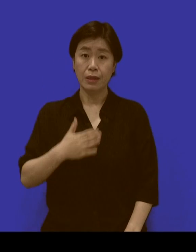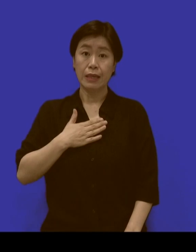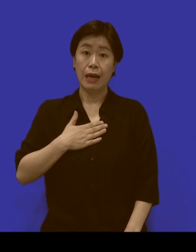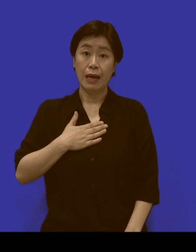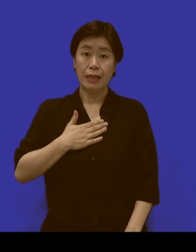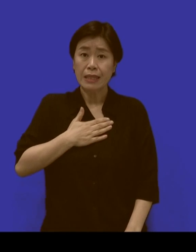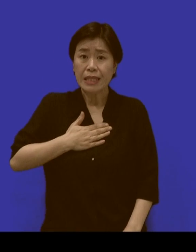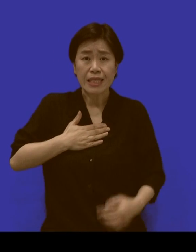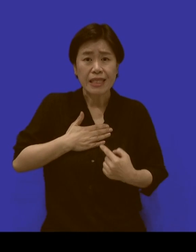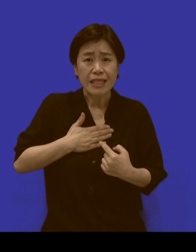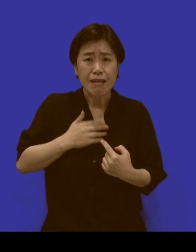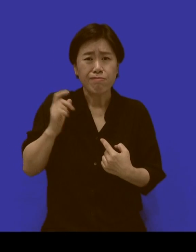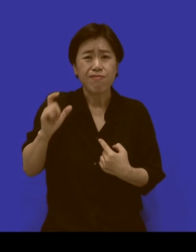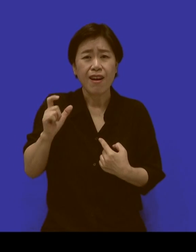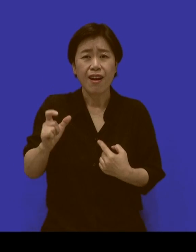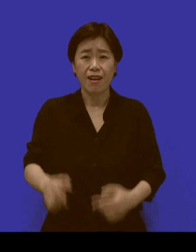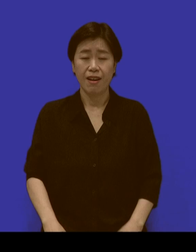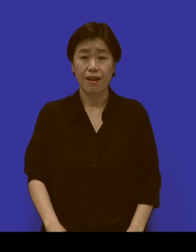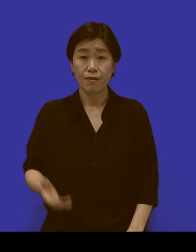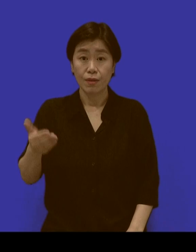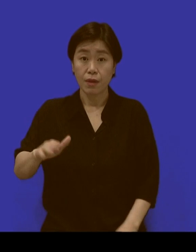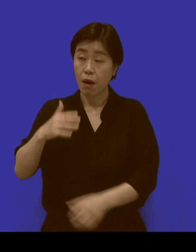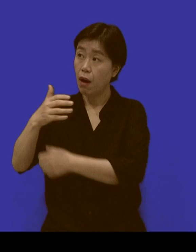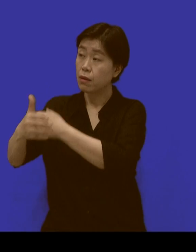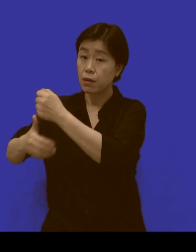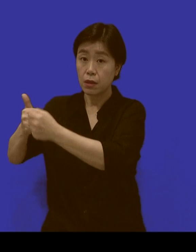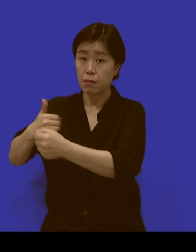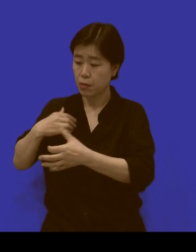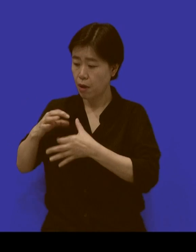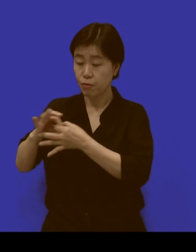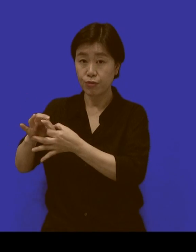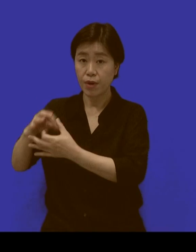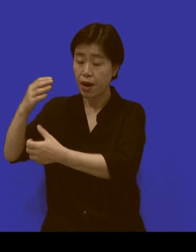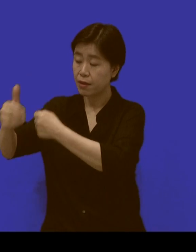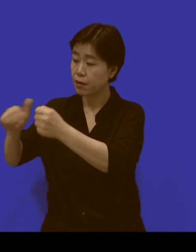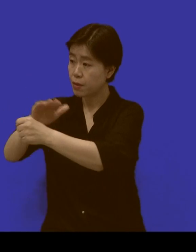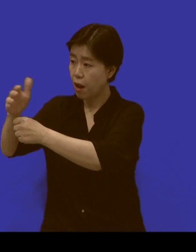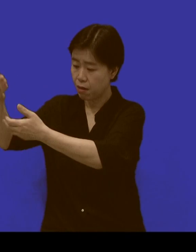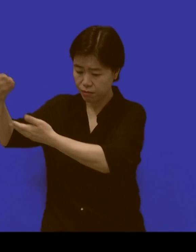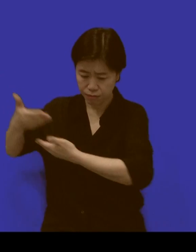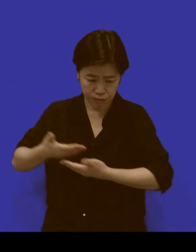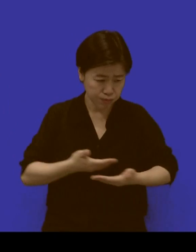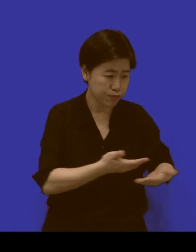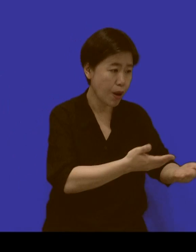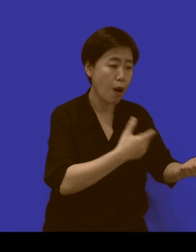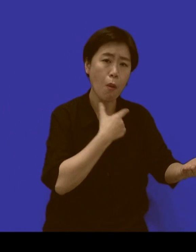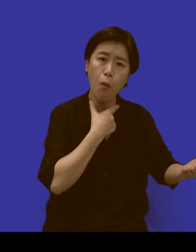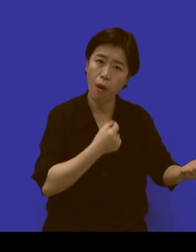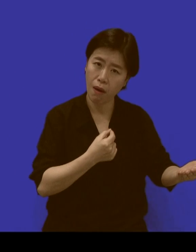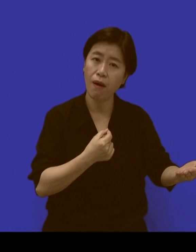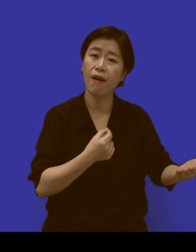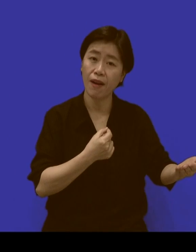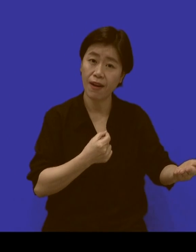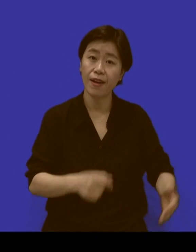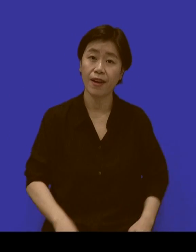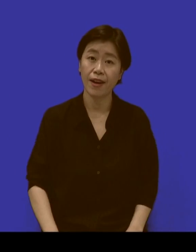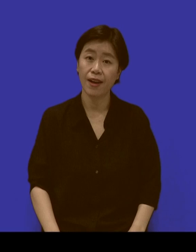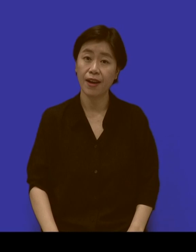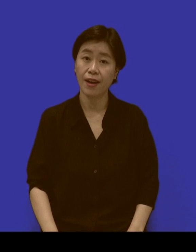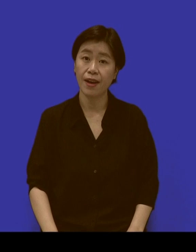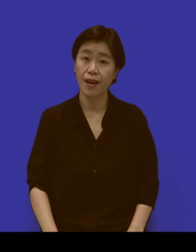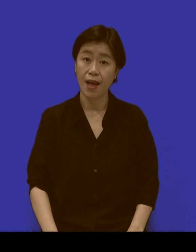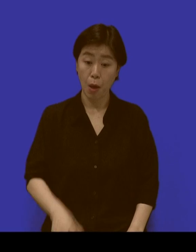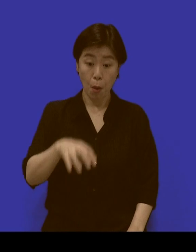사람을 통해서 사랑을 흘려보내시기를 원하시는구나. 그리고 함께 기도하는 그곳에 성령님께서